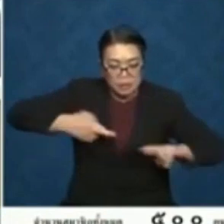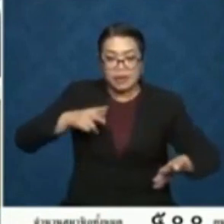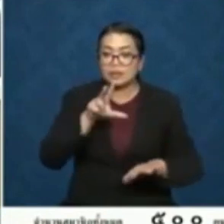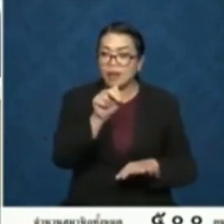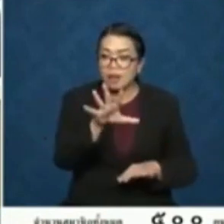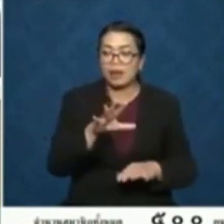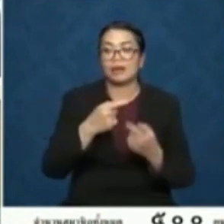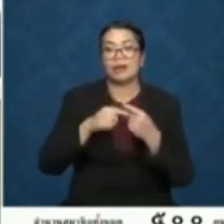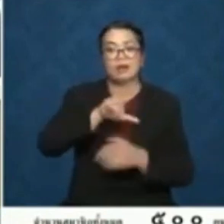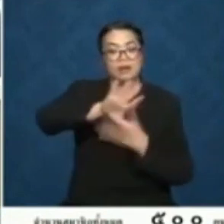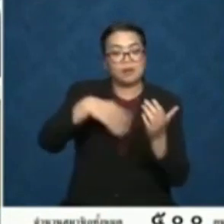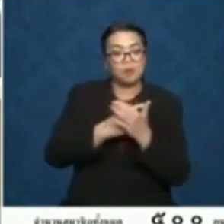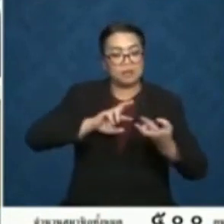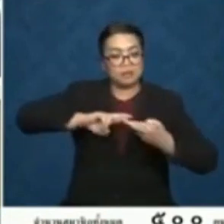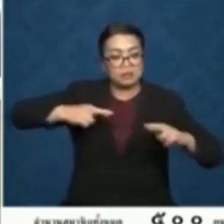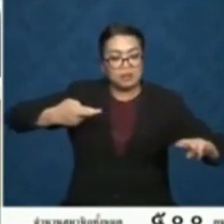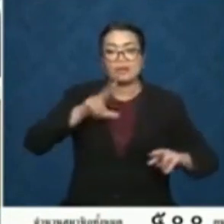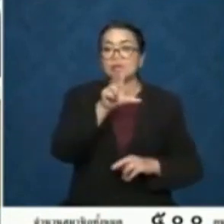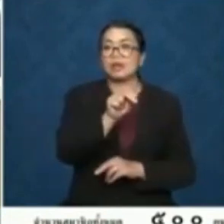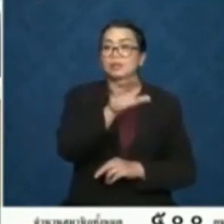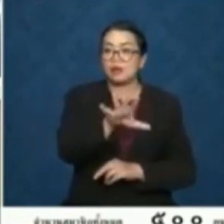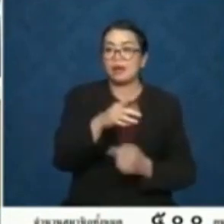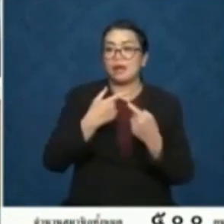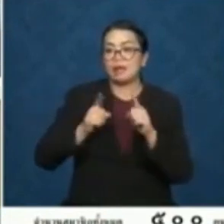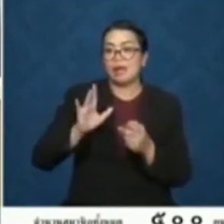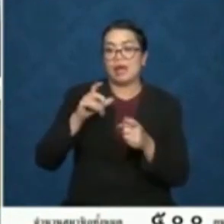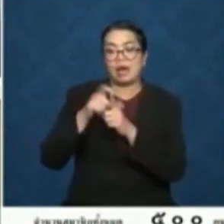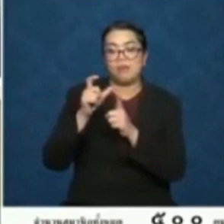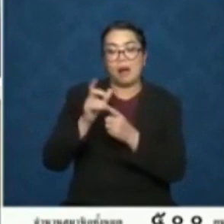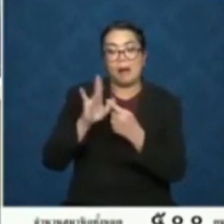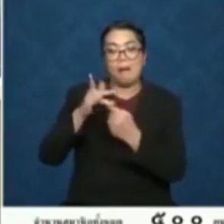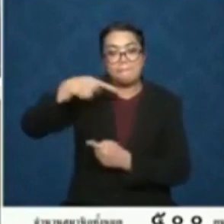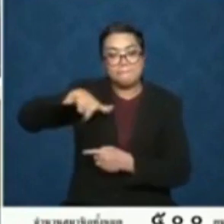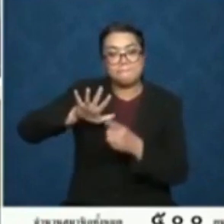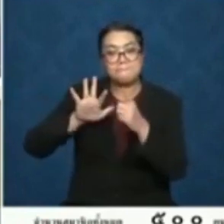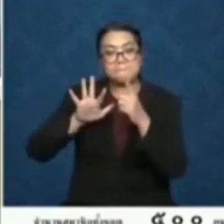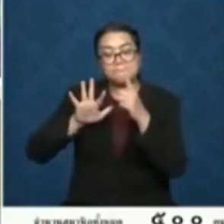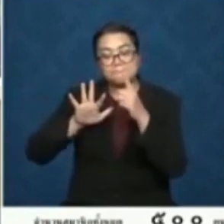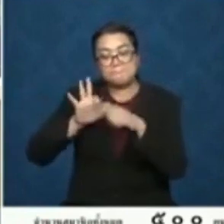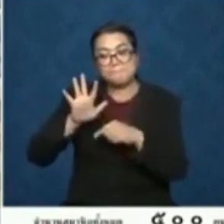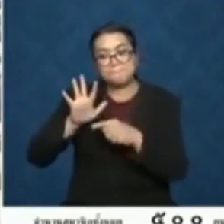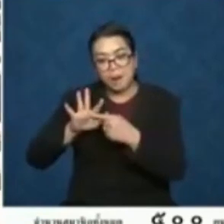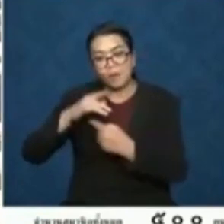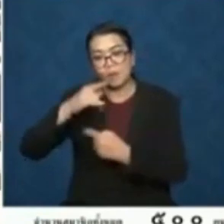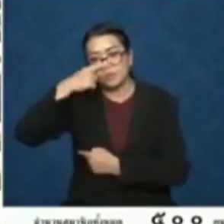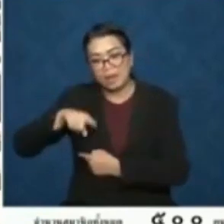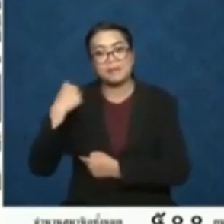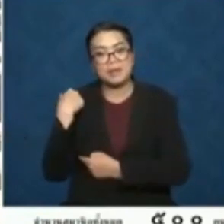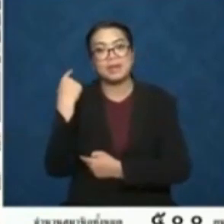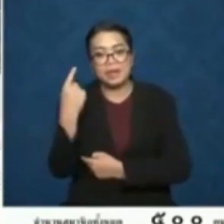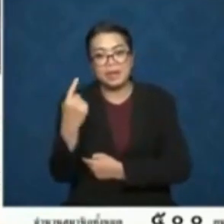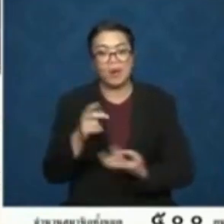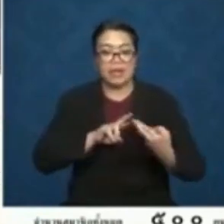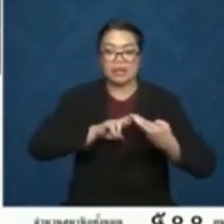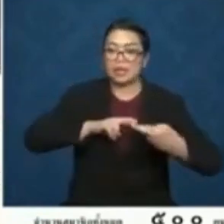ครับประเทศไทยมี35ชาติพันธุ์นะครับ คุณวิจิตรว่าตา ประเทศไทยมี35ชาติพันธ ุ์ว่าเมืองทองครับ มีเผ่า